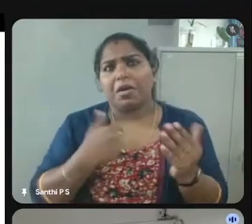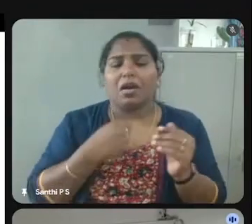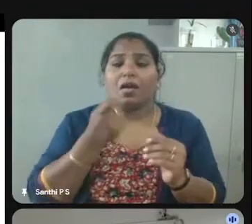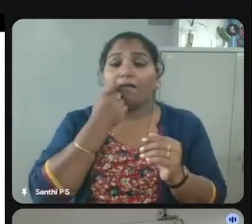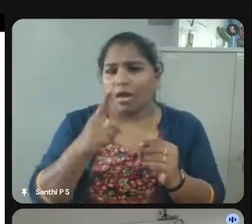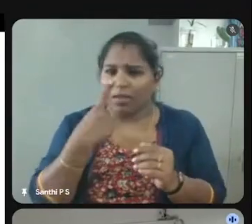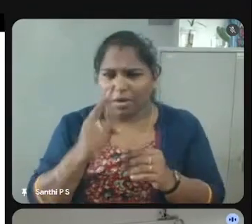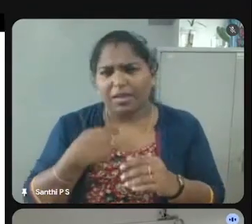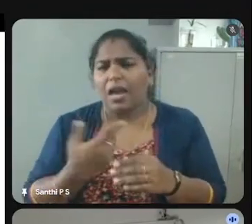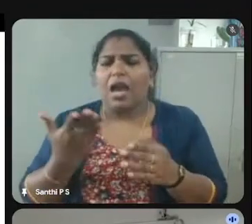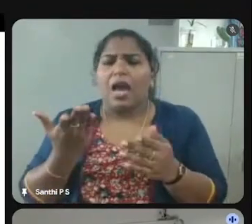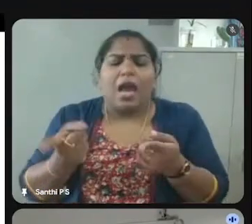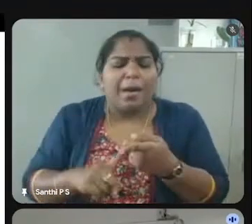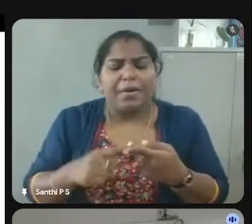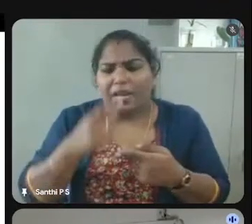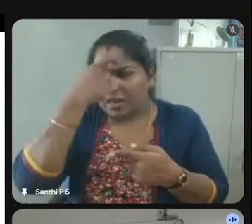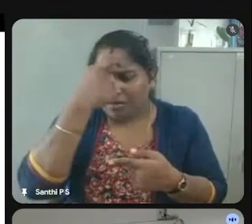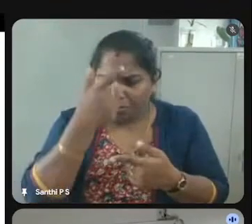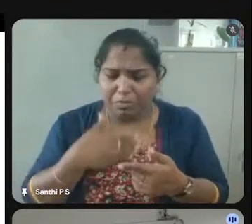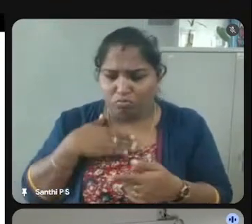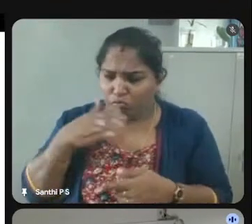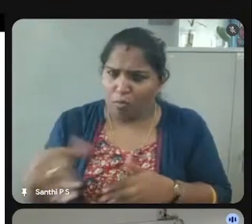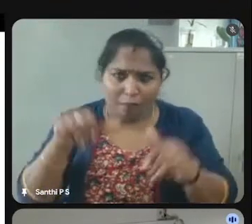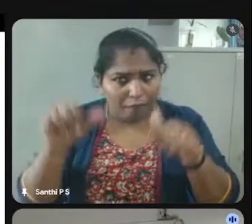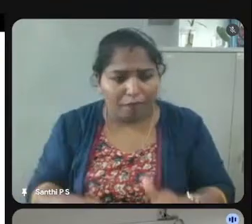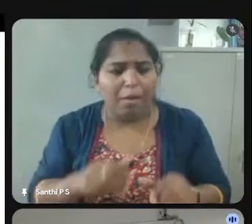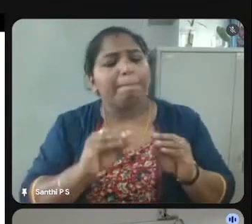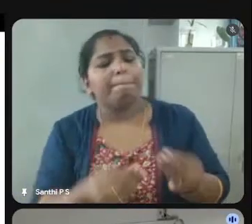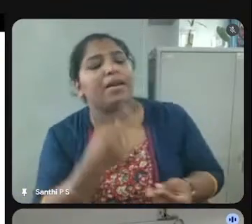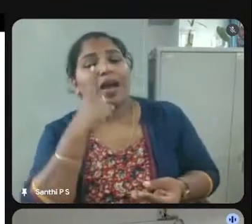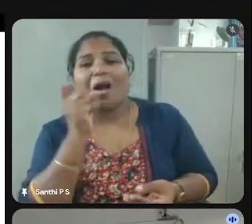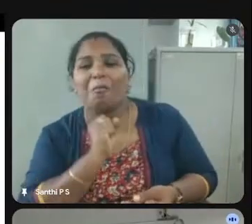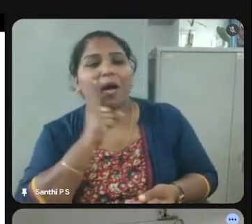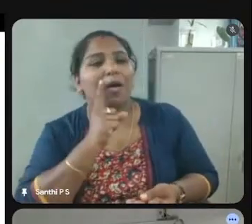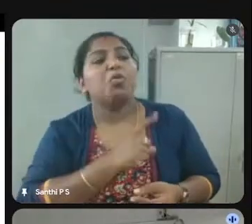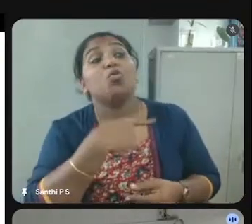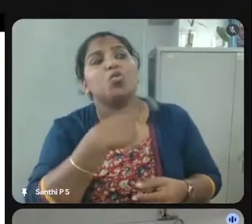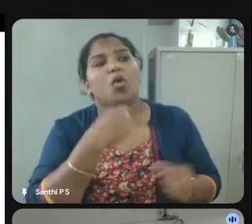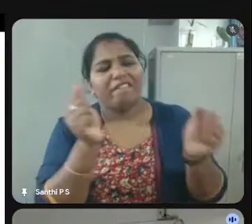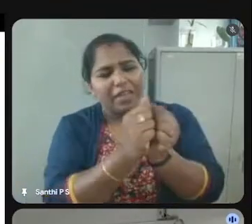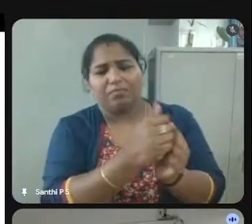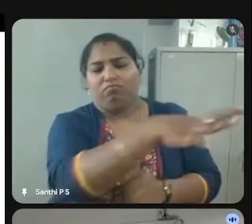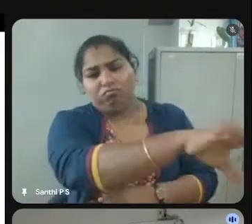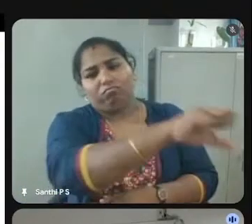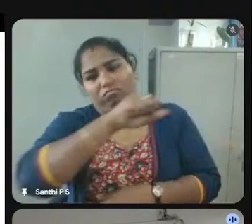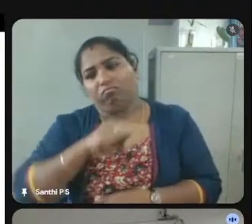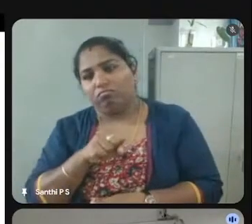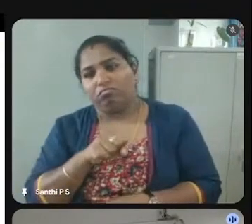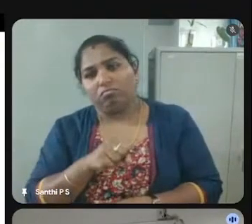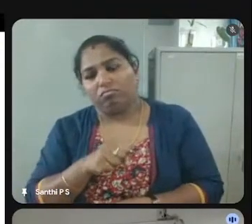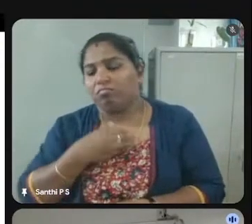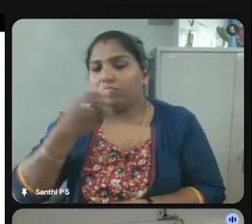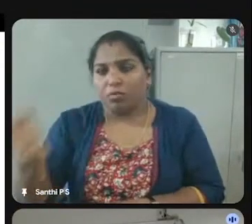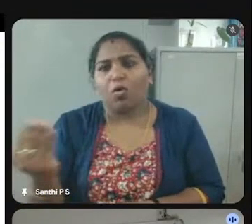ആ പ്രോപ്പർ സർവീസ് നമ്മുടെ കുട്ടിക്ക് കൊടുക്കാൻ പറ്റിയില്ലെന്നുണ്ടെങ്കിൽ, നമ്മുടെ അത്ര കണ്ട് ചെയ്തില്ല എന്നുണ്ടെങ്കിൽ പോലും ഒന്ന് നമുക്ക് ഏൽപ്പിച്ചു പോകാൻ പറ്റും.